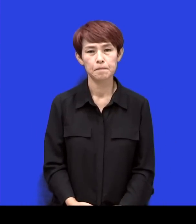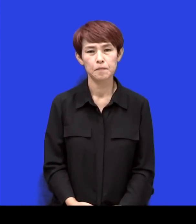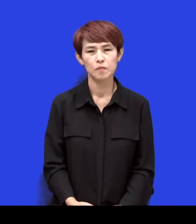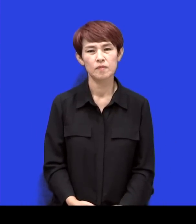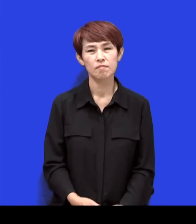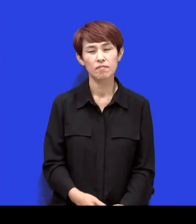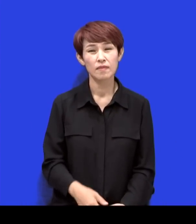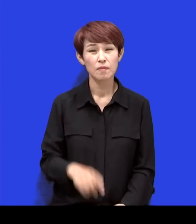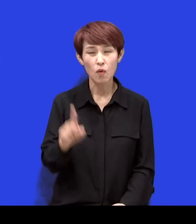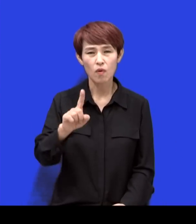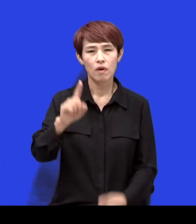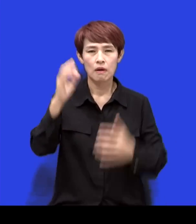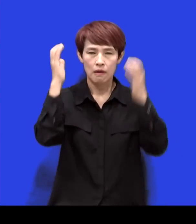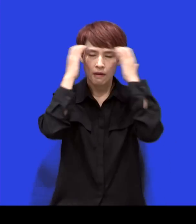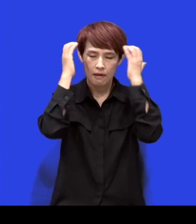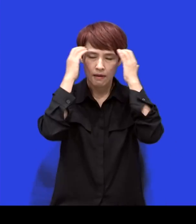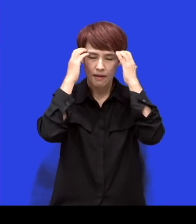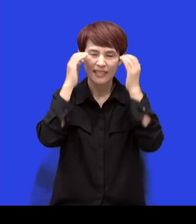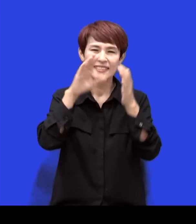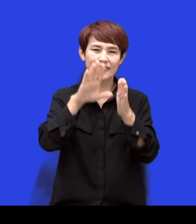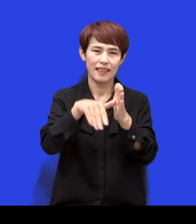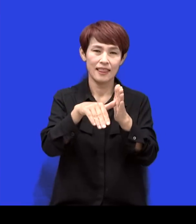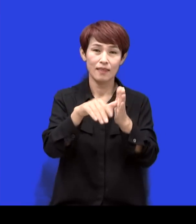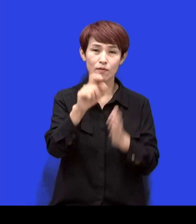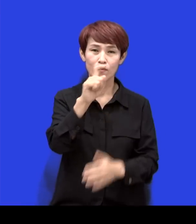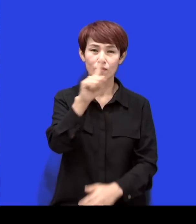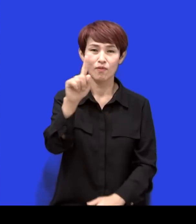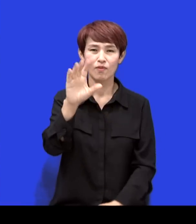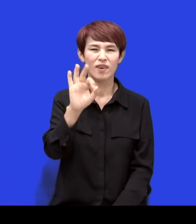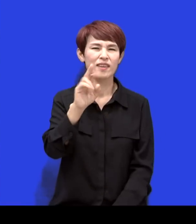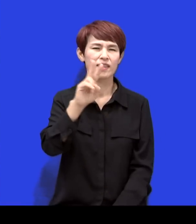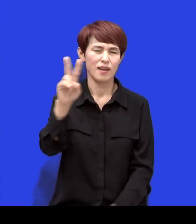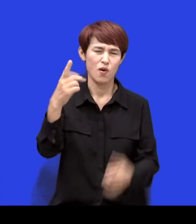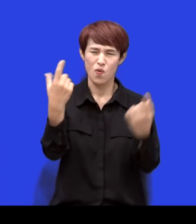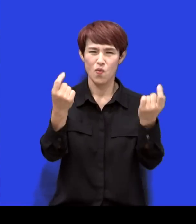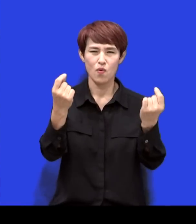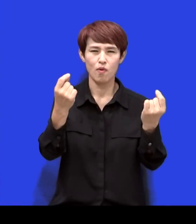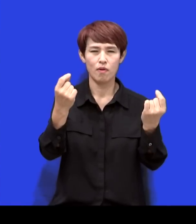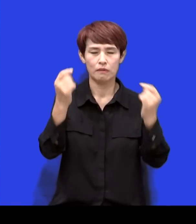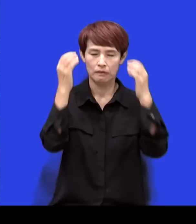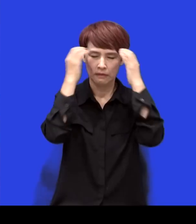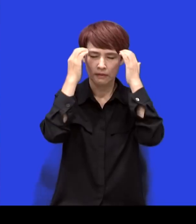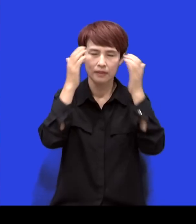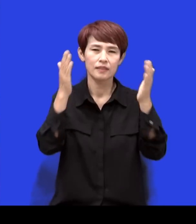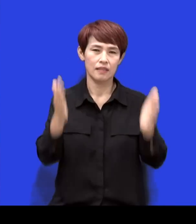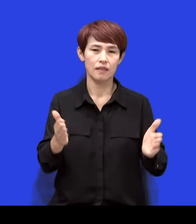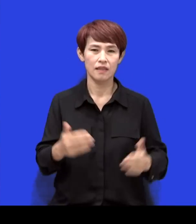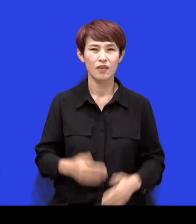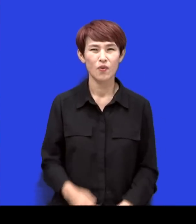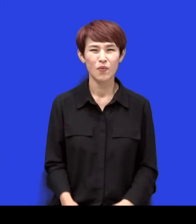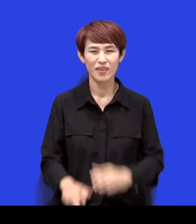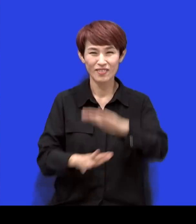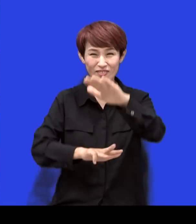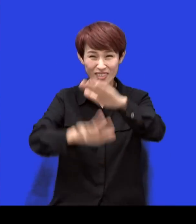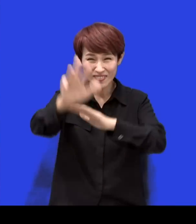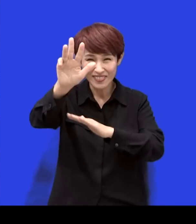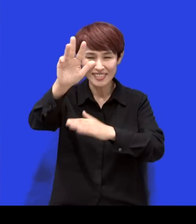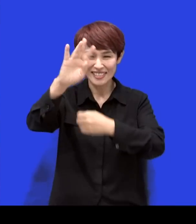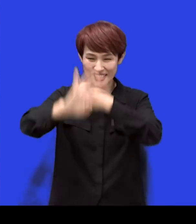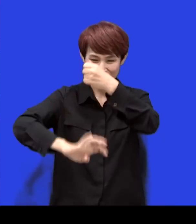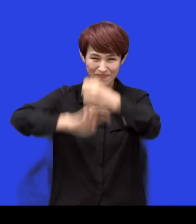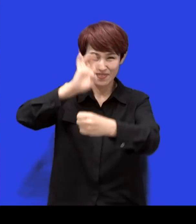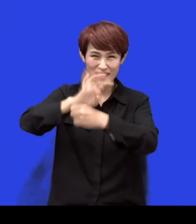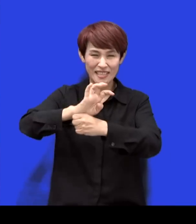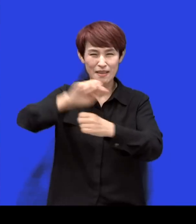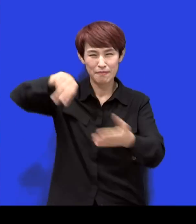광야의 시간이었다고 표현을 하는데 네. 정말 광야를 헤매는 것 같았습니다. 예, 그 왜 출애굽기에서 한 40년 네, 이제 네, 막